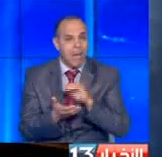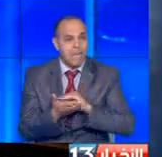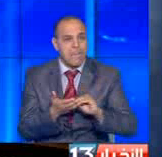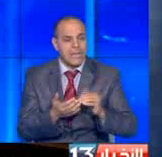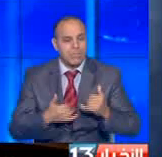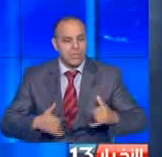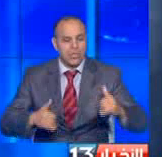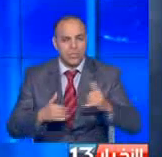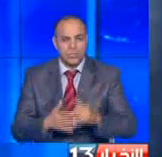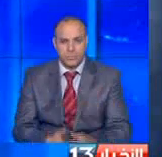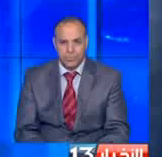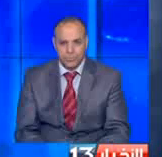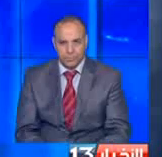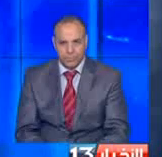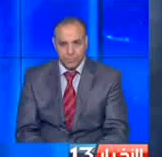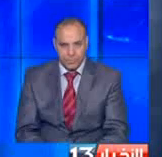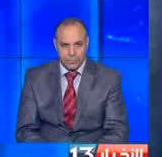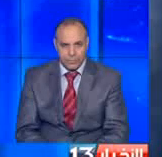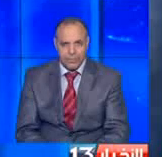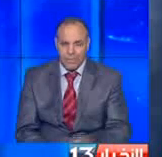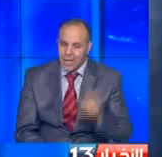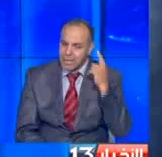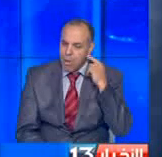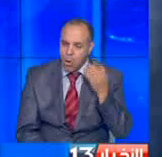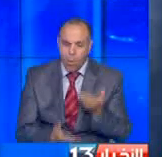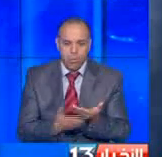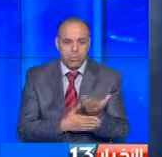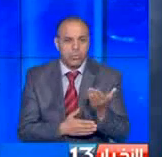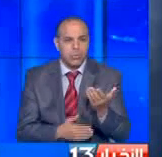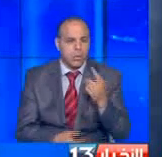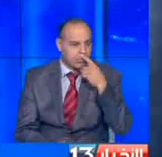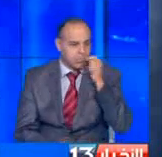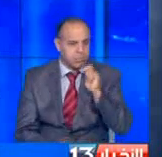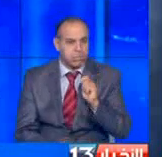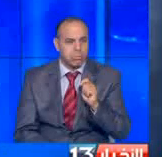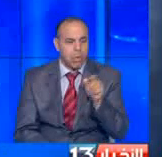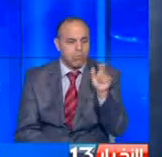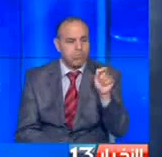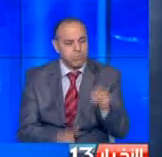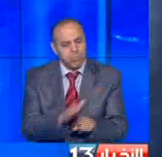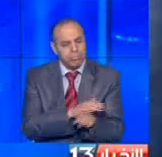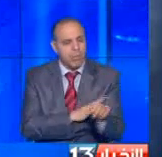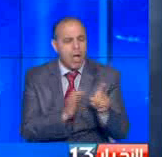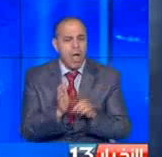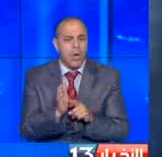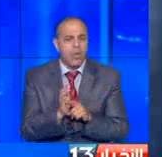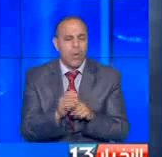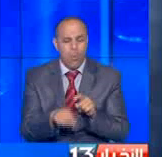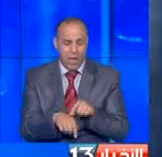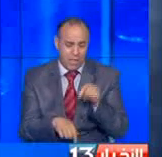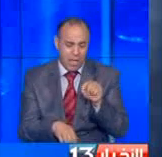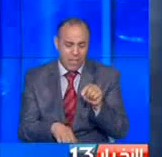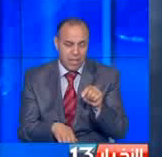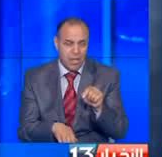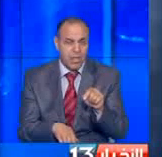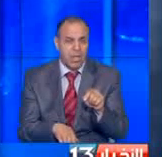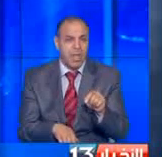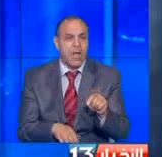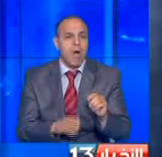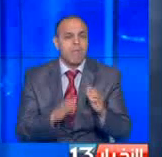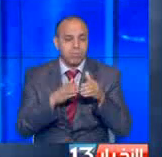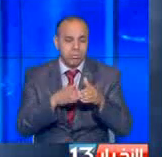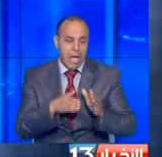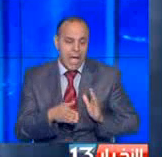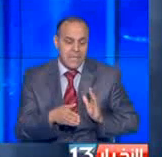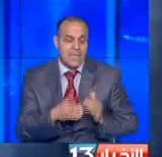المجلس وفي خبر اخر يعكس شده موجه الهجره غير القانونيه هذه فتره انقذت وحده من